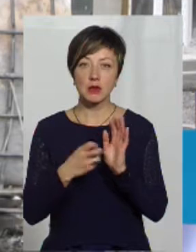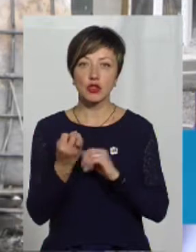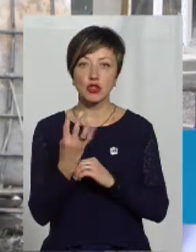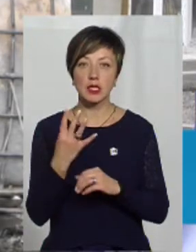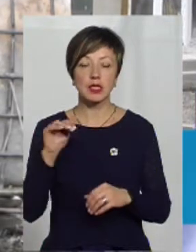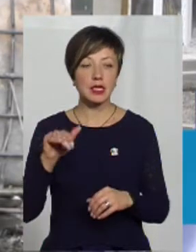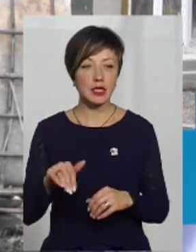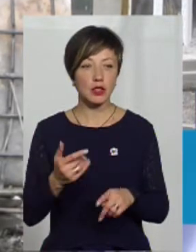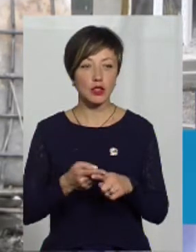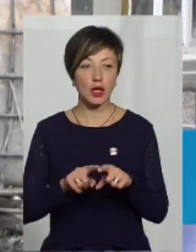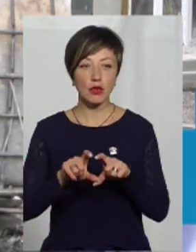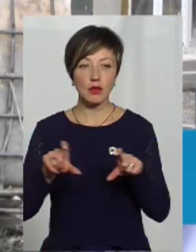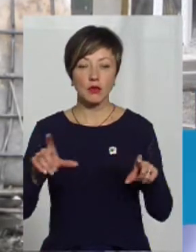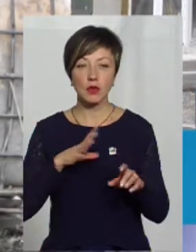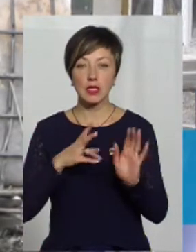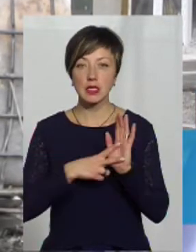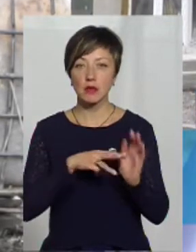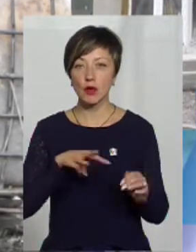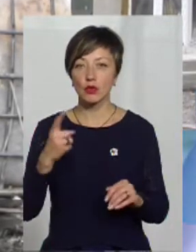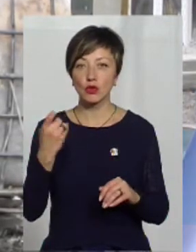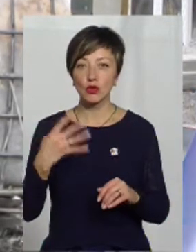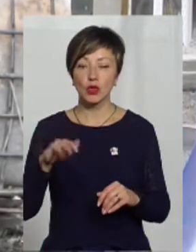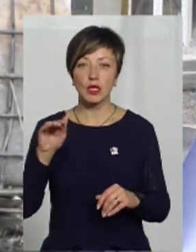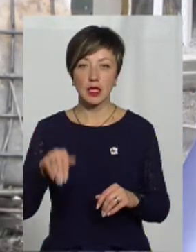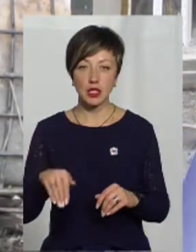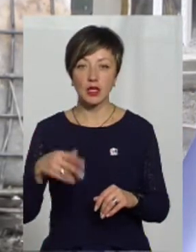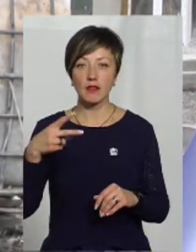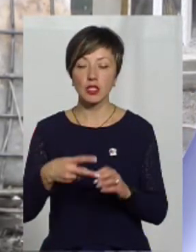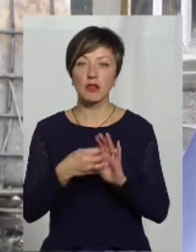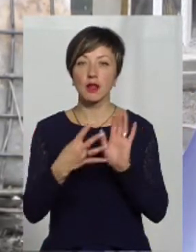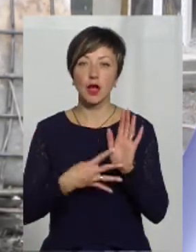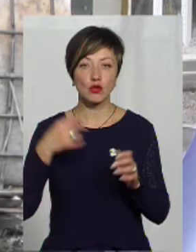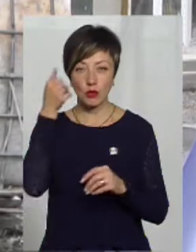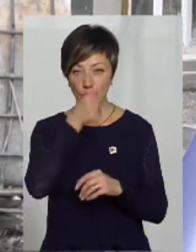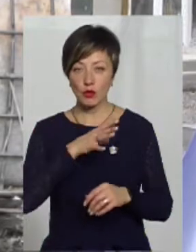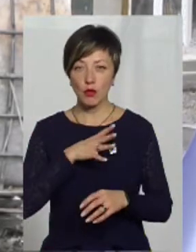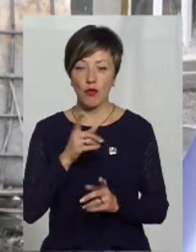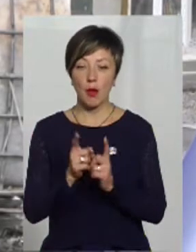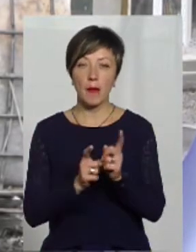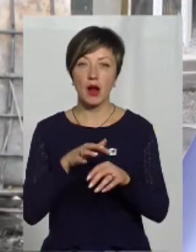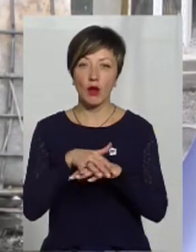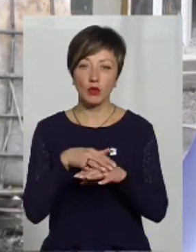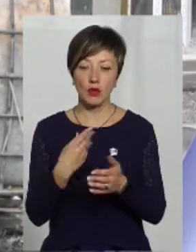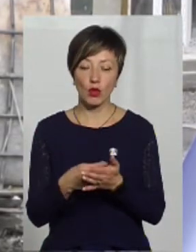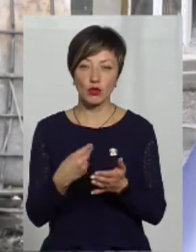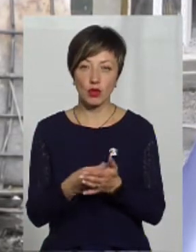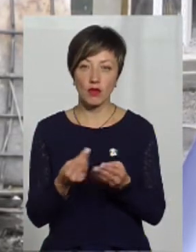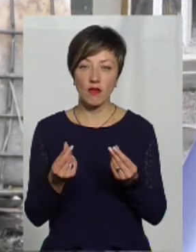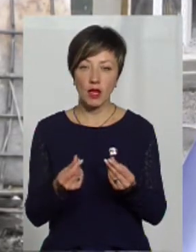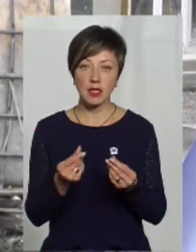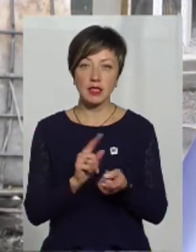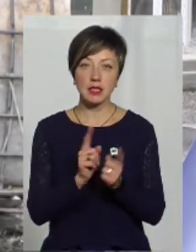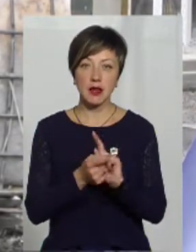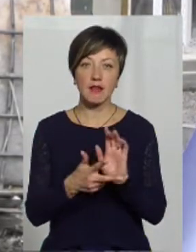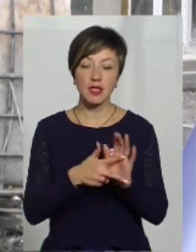тисяч. Даний об'єкт вартував 7 мільйонів 140 тисяч гривень. У 2019 році був вже перерахунок кошторисної вартості, і вже він став